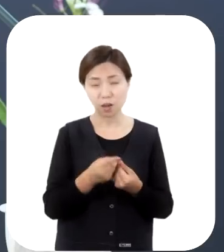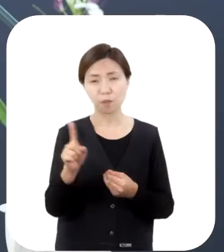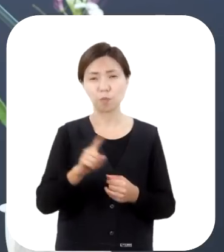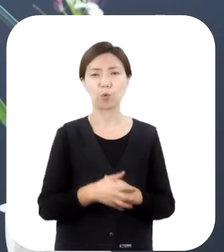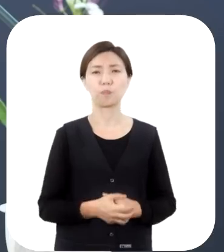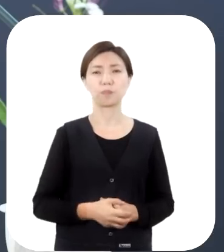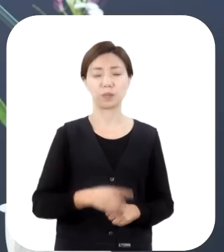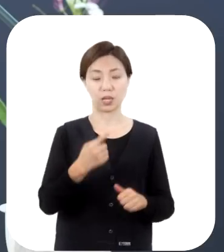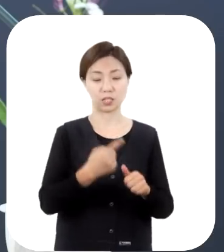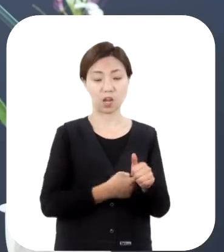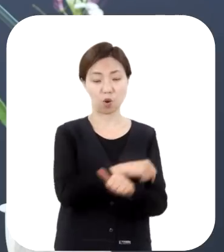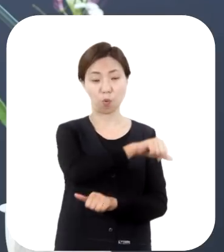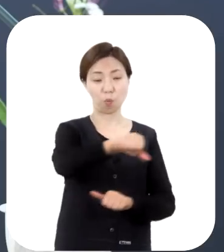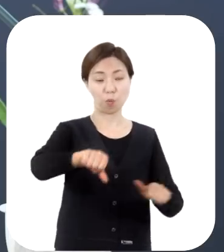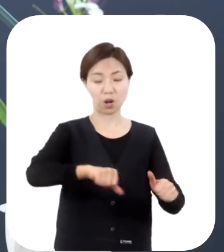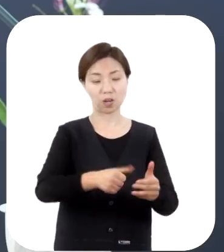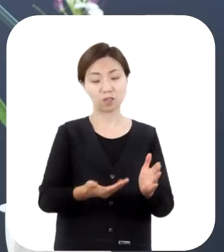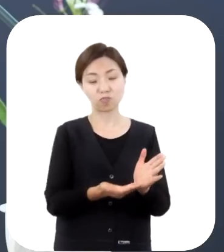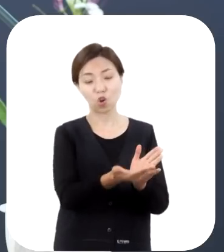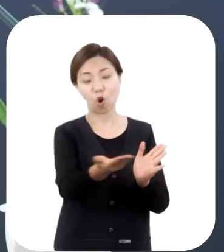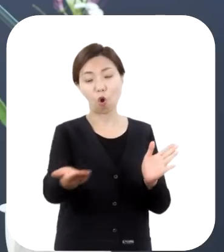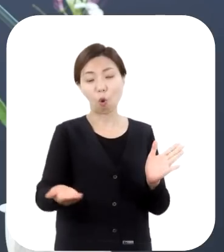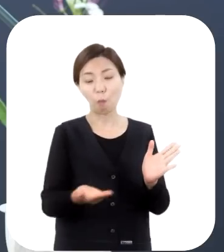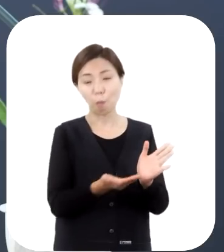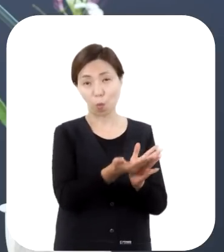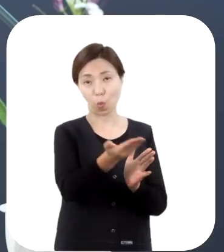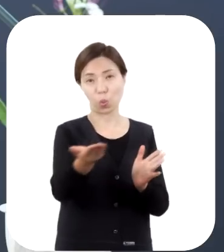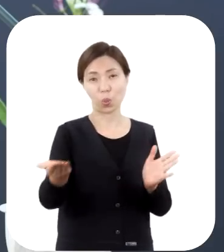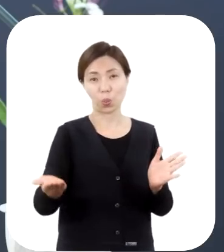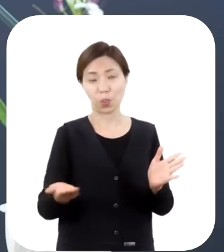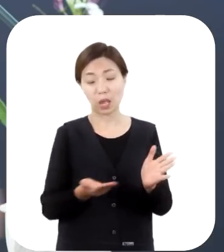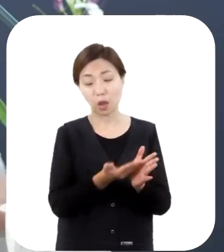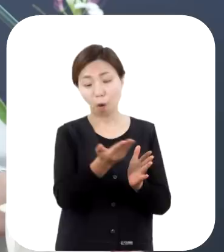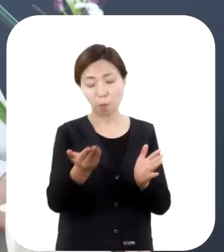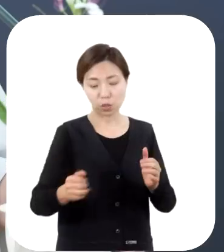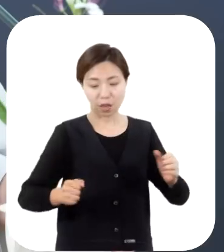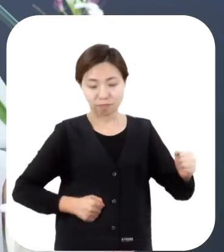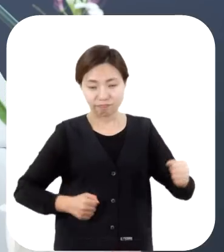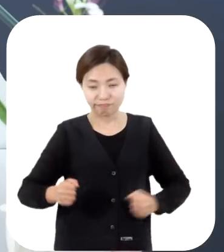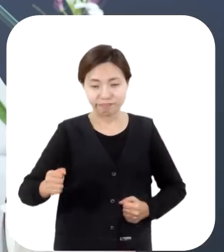그래서 예를 들면 하나의 생태 연못에